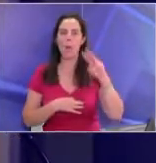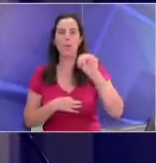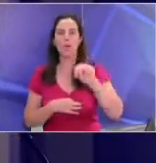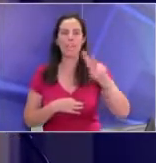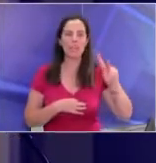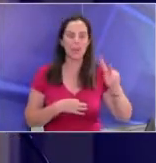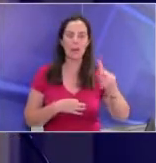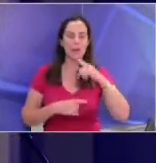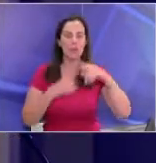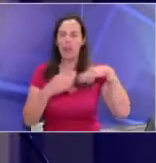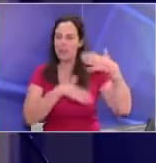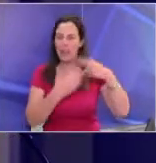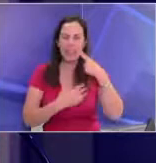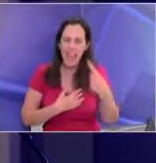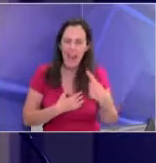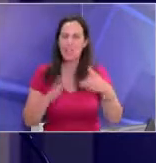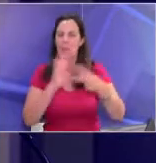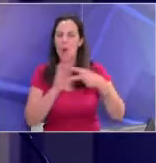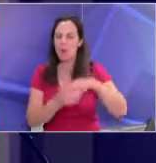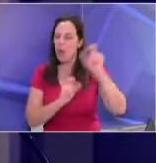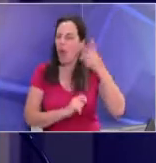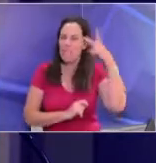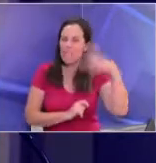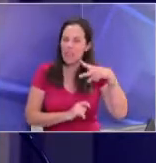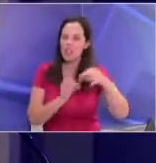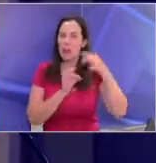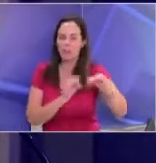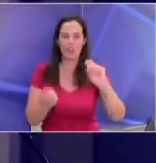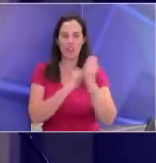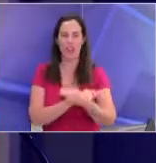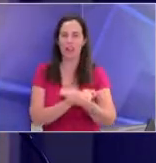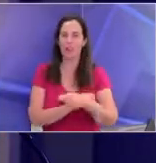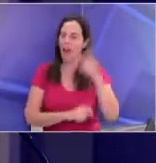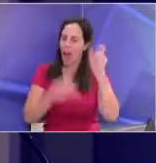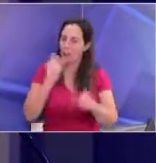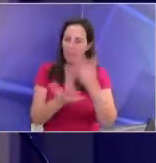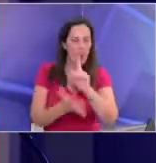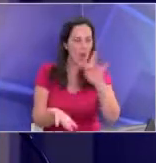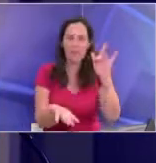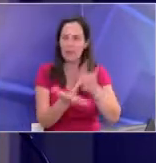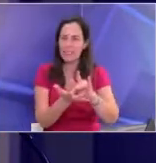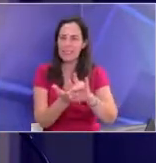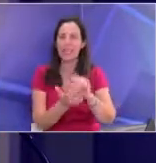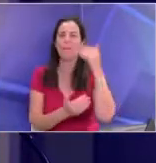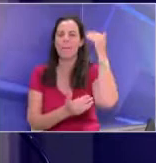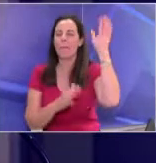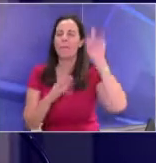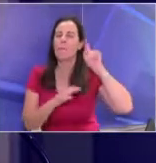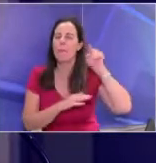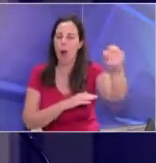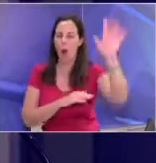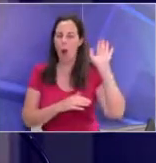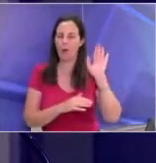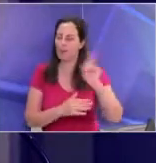קירשנבאום. השנים עברו ונראה שפוליטיקאים לא הבינו שהפריפריה השתנתה. אנשים כבר לא נמצאים מעבר להרי החושך